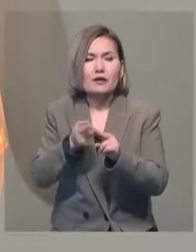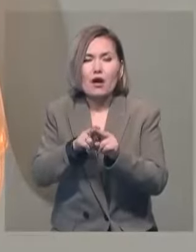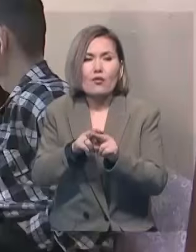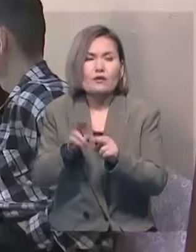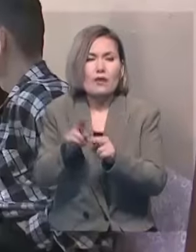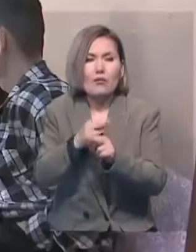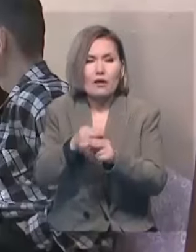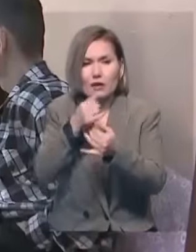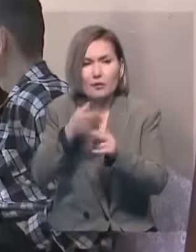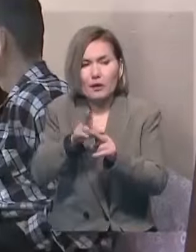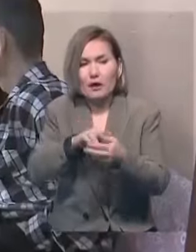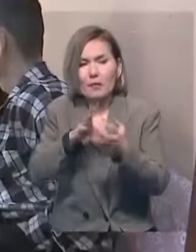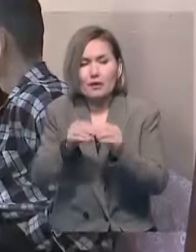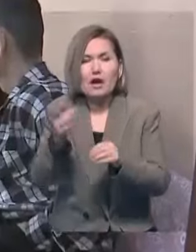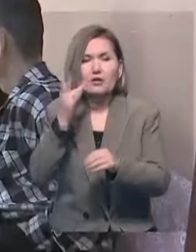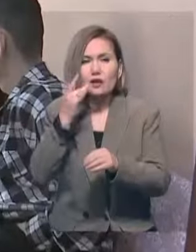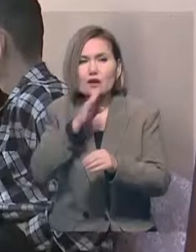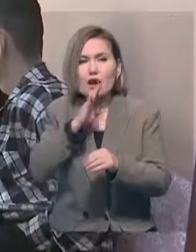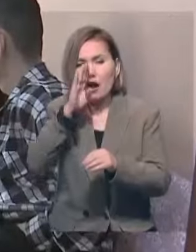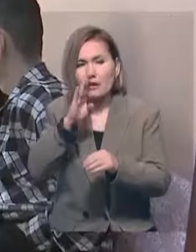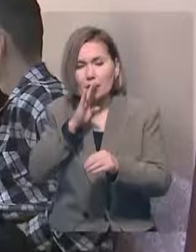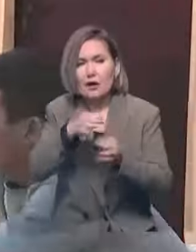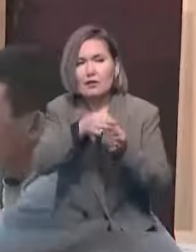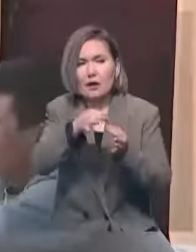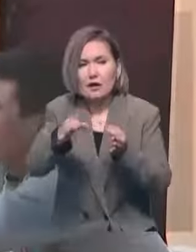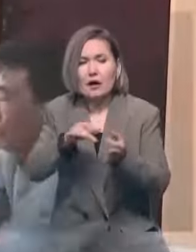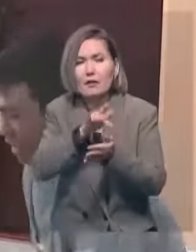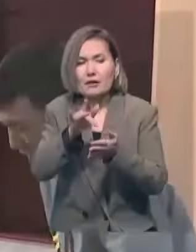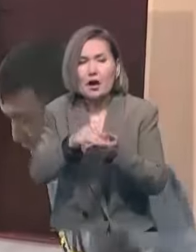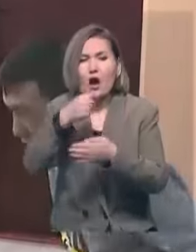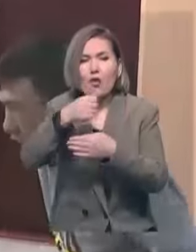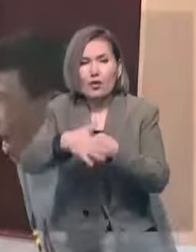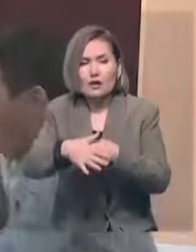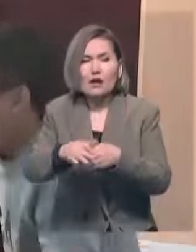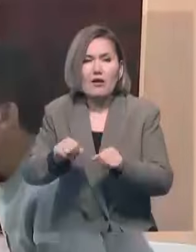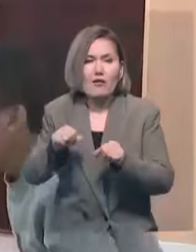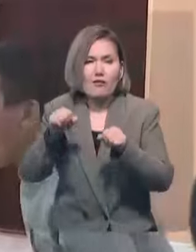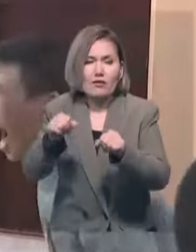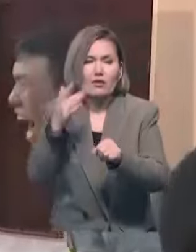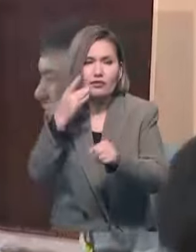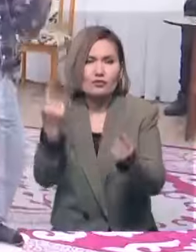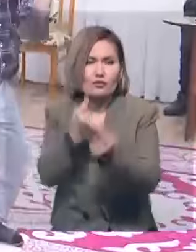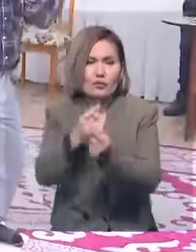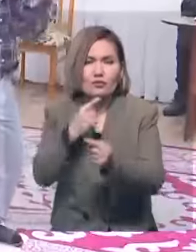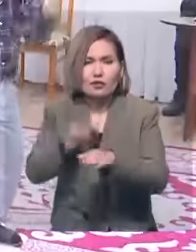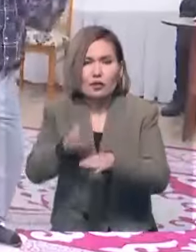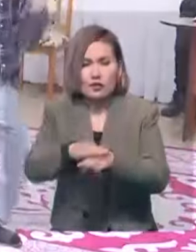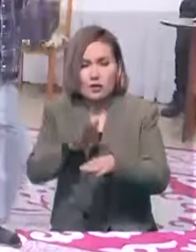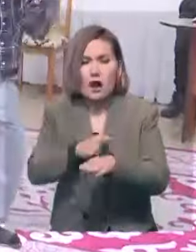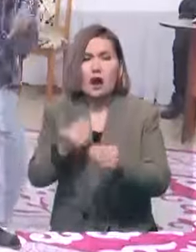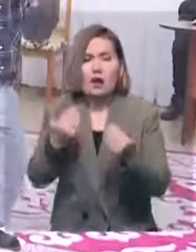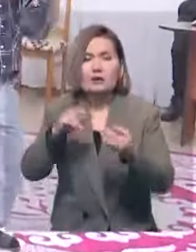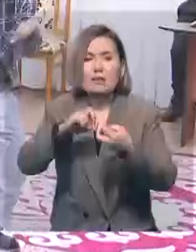себепті ата-аналар балаларын Қоғалы, Сарқан, Жаркент қаласындағы орталыққа апаруға мәжбүр болатын. Көптен бері көтерілген өзекті